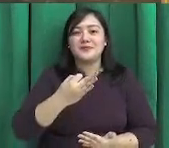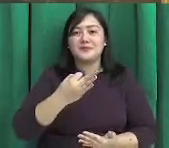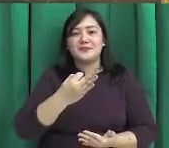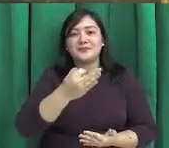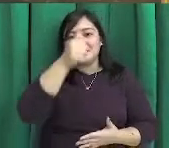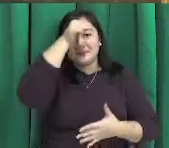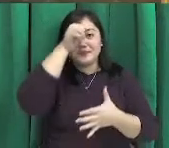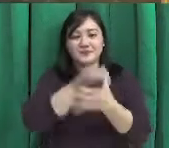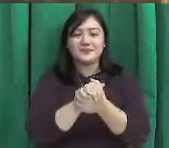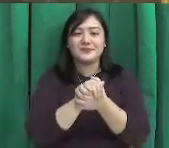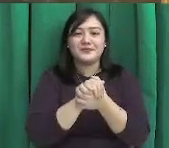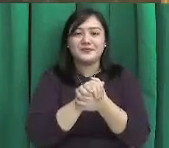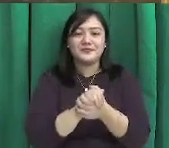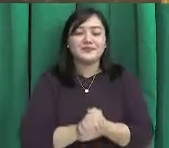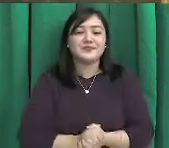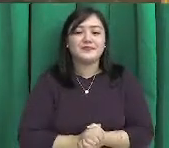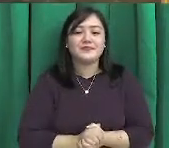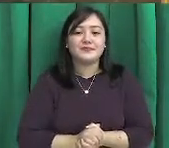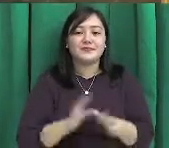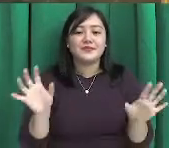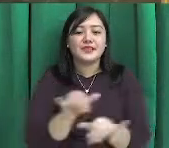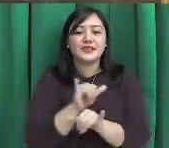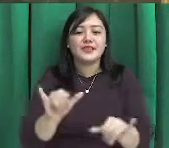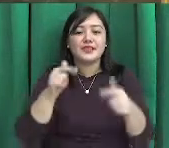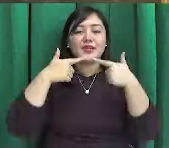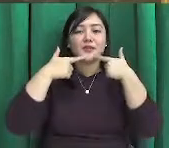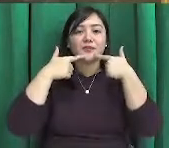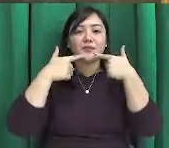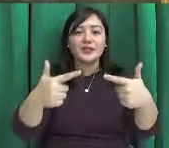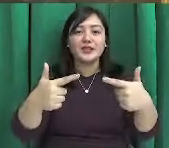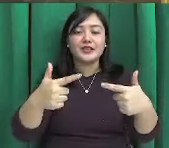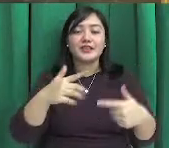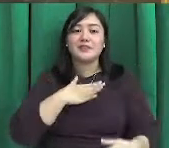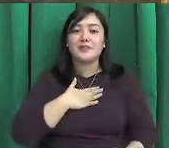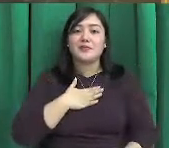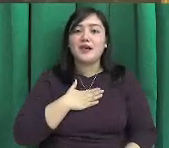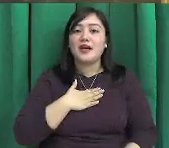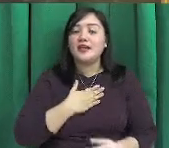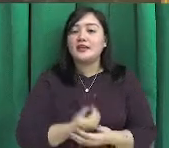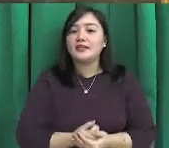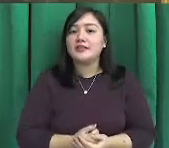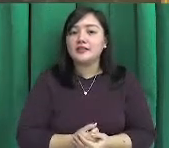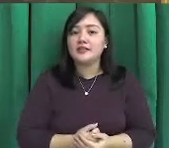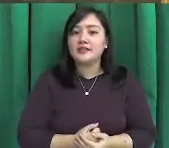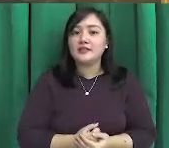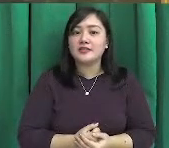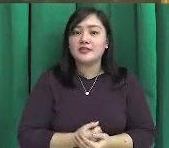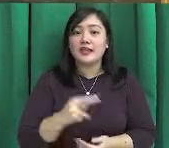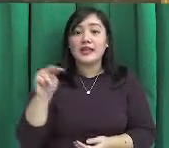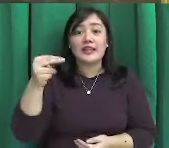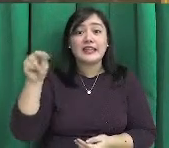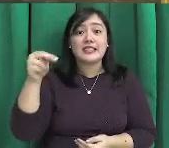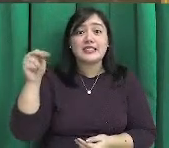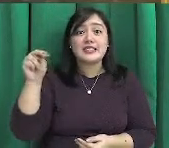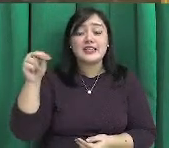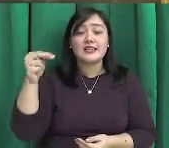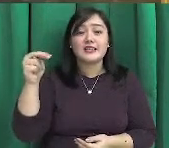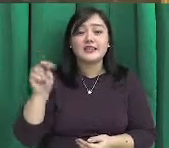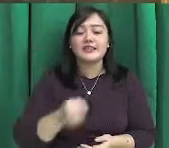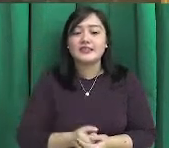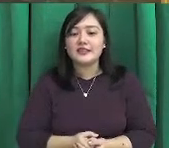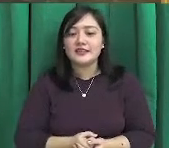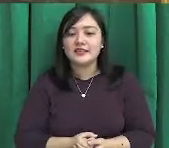aalis. Binabati ko rin po ang aking pamangkin na si JC Max at aking sister-in-law na si Clarice. Hello sa inyo dyan, lahat